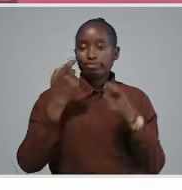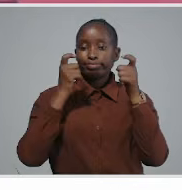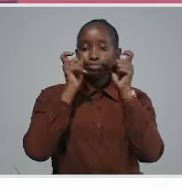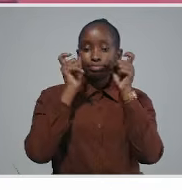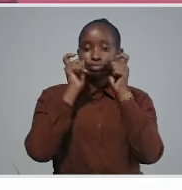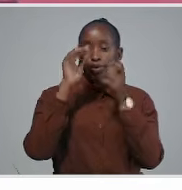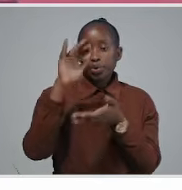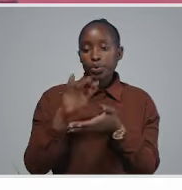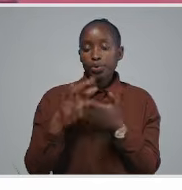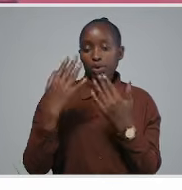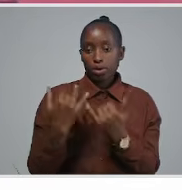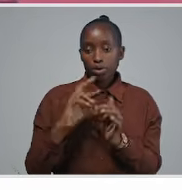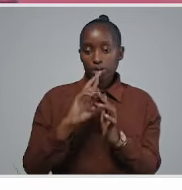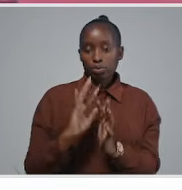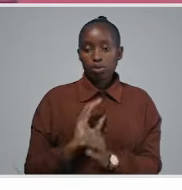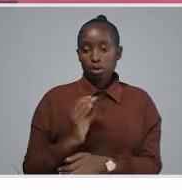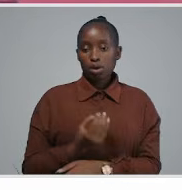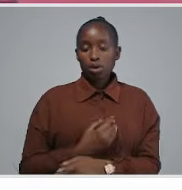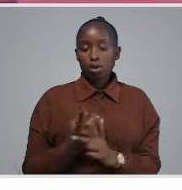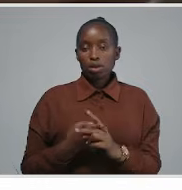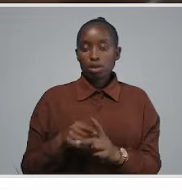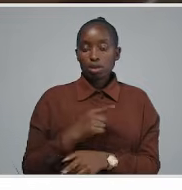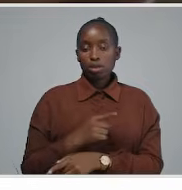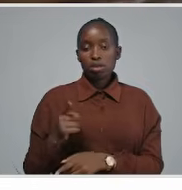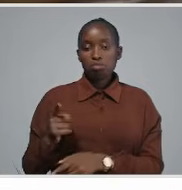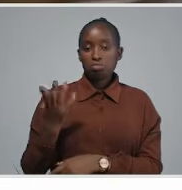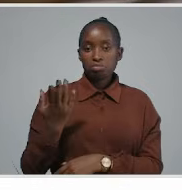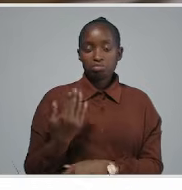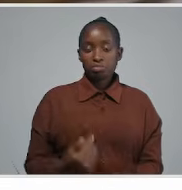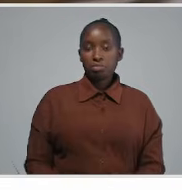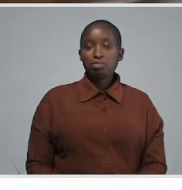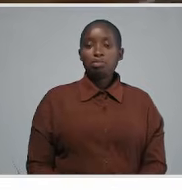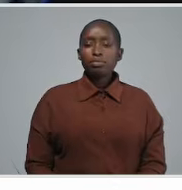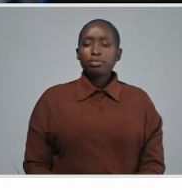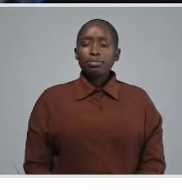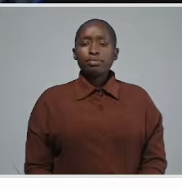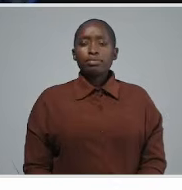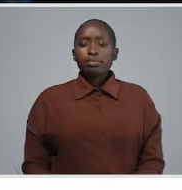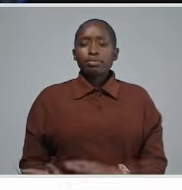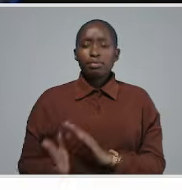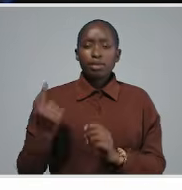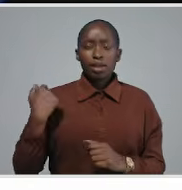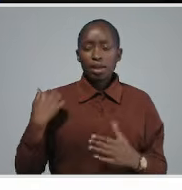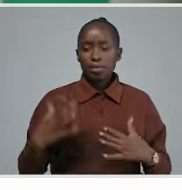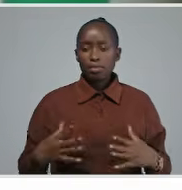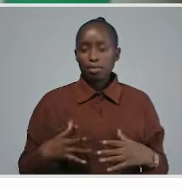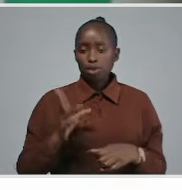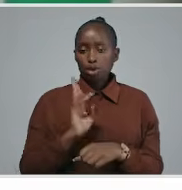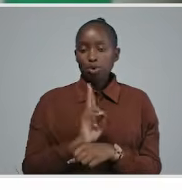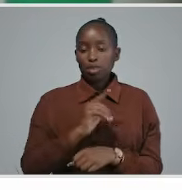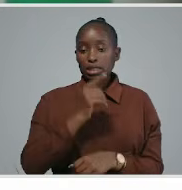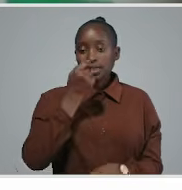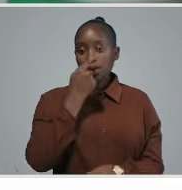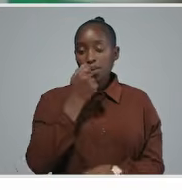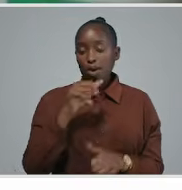Atieno anatanguliza taarifa za habari yale. Idadi ya wanaotumia dawa za kuzuia maambukizi ya virusi